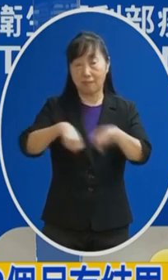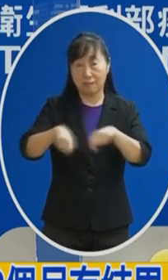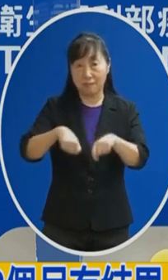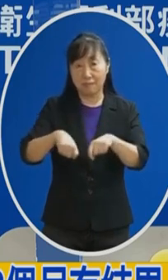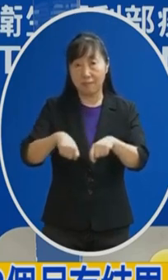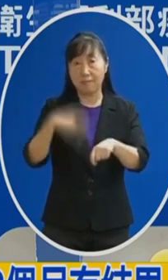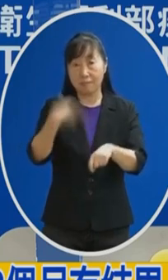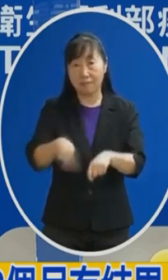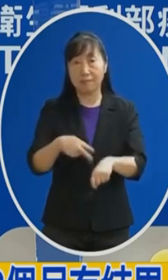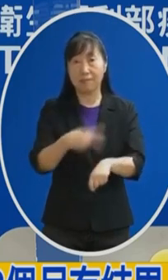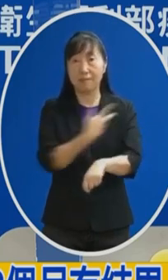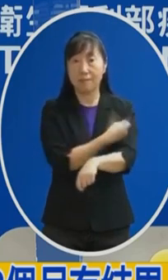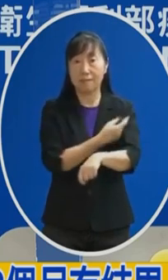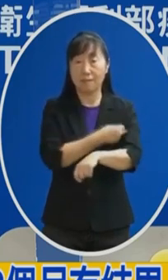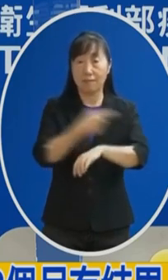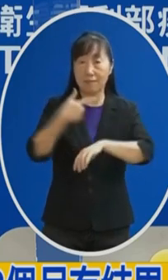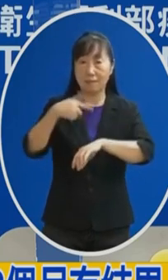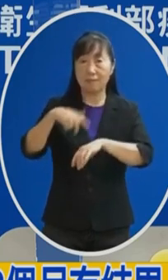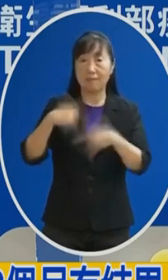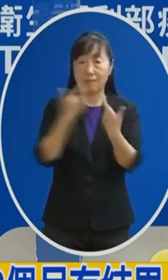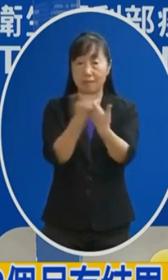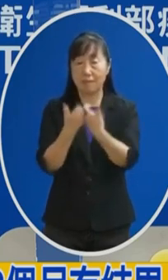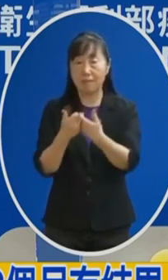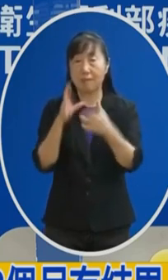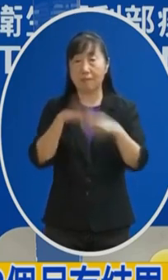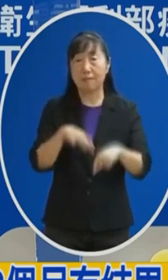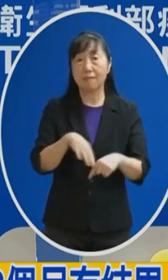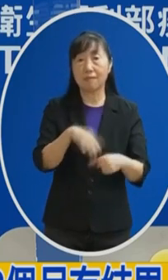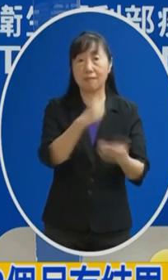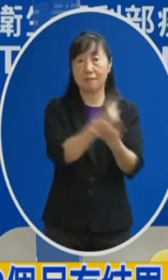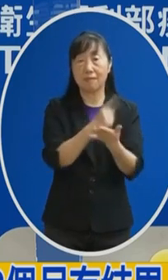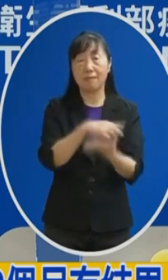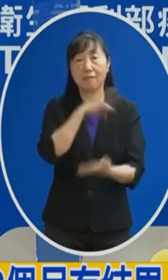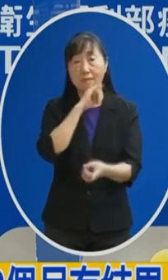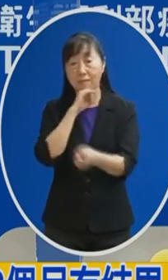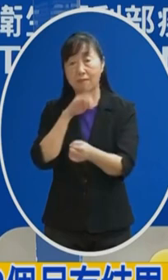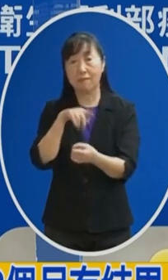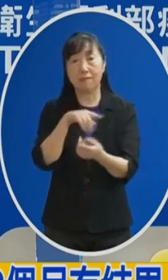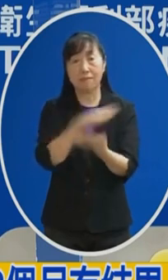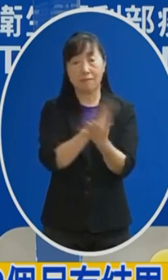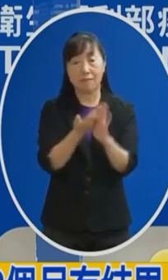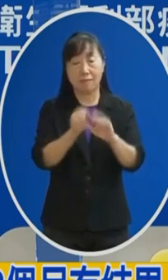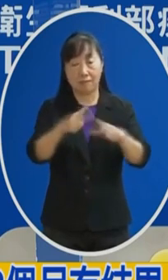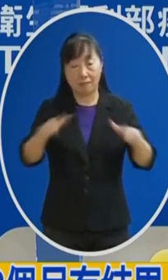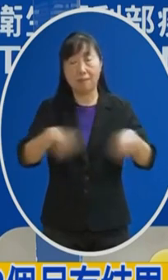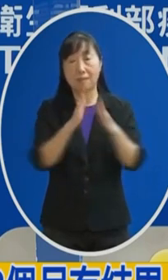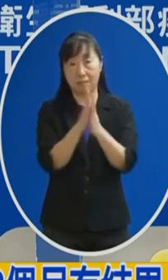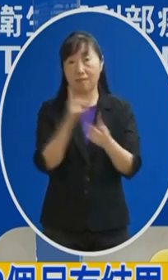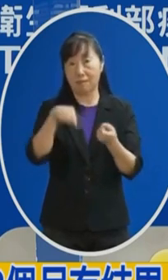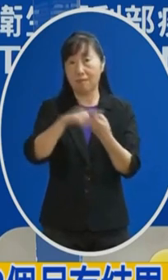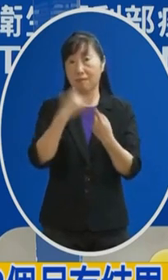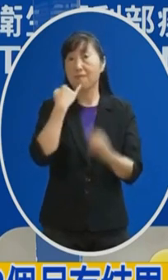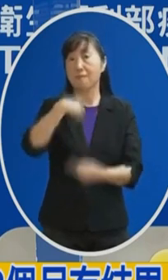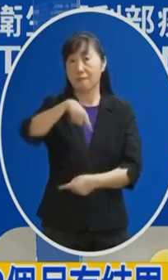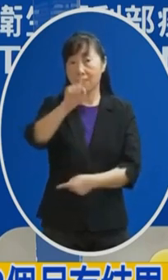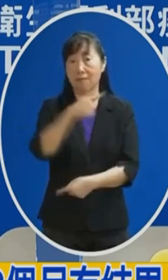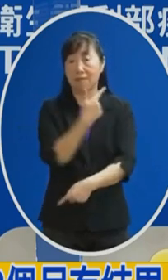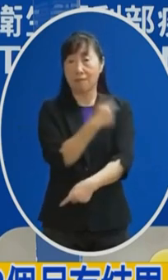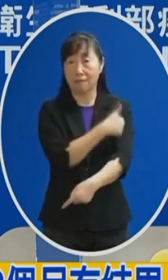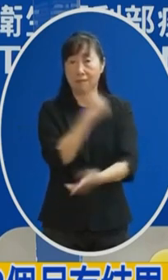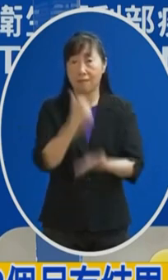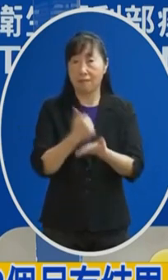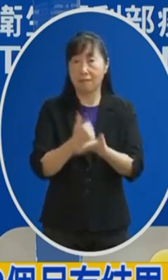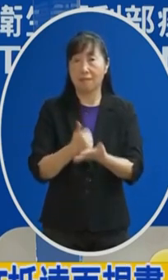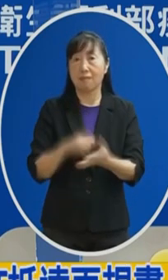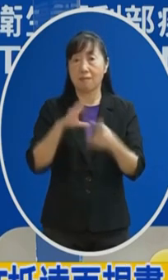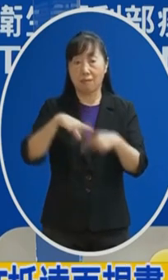略，那其实这个各个年龄层的涵盖都应该很快就可以达到，所以大家应该是往这个预约平